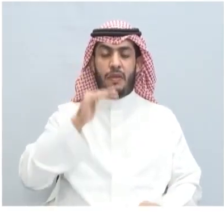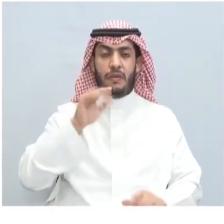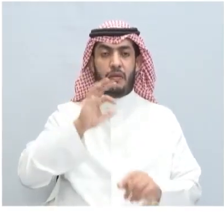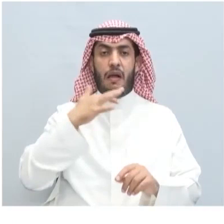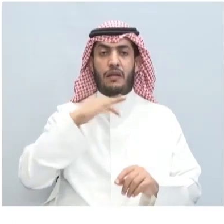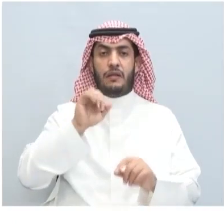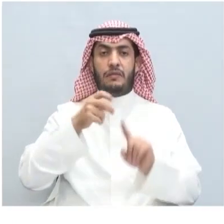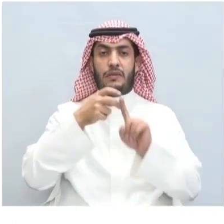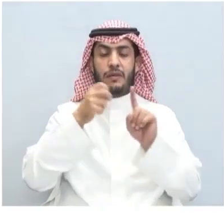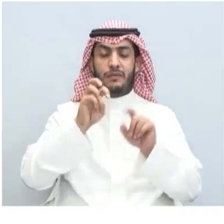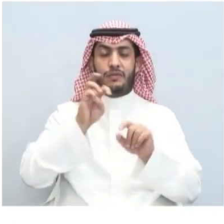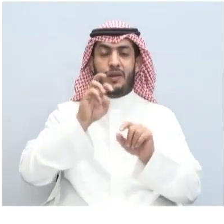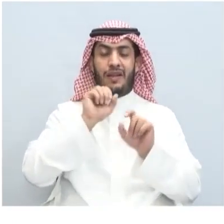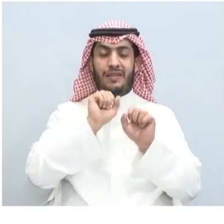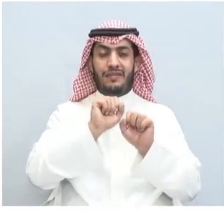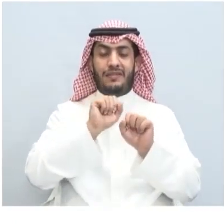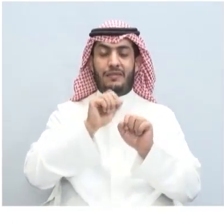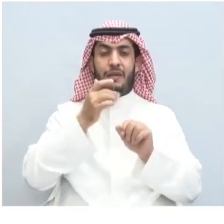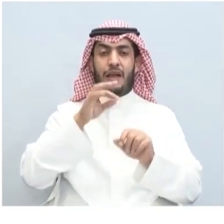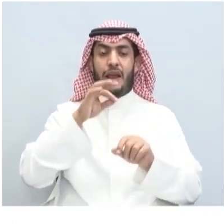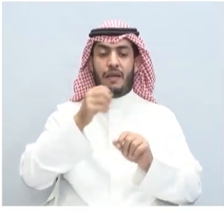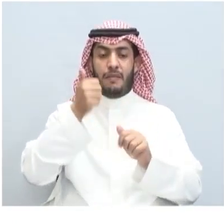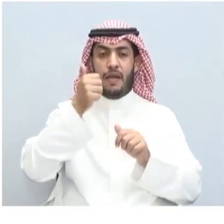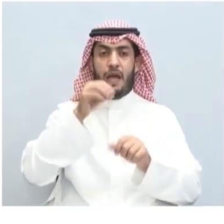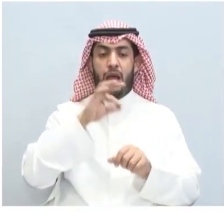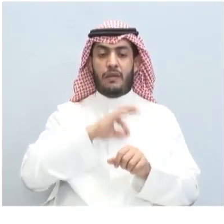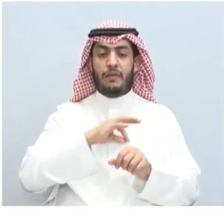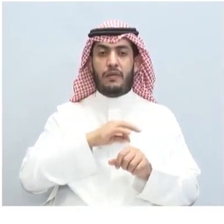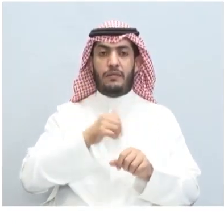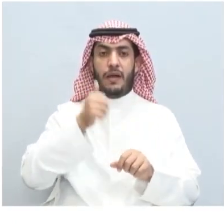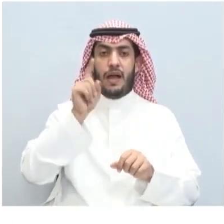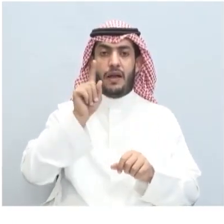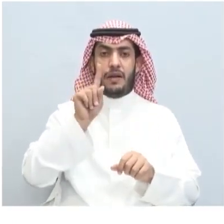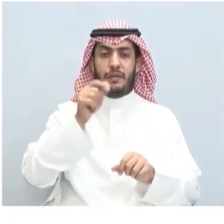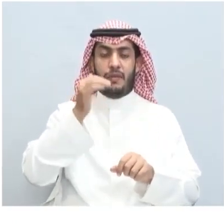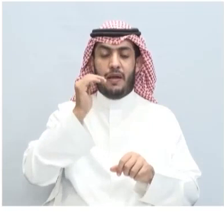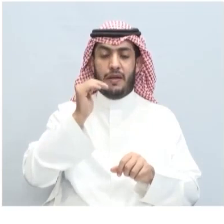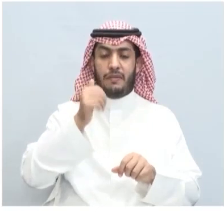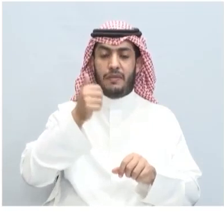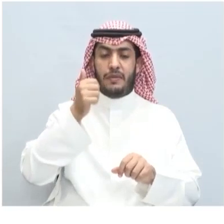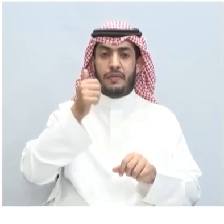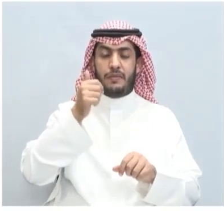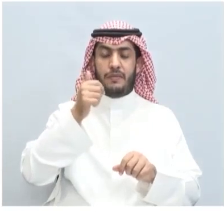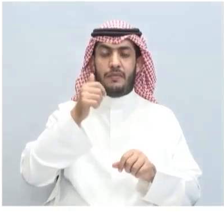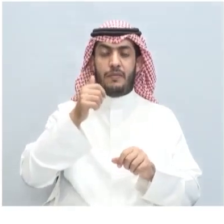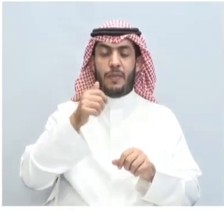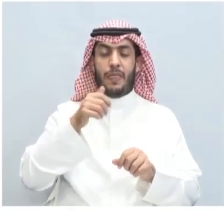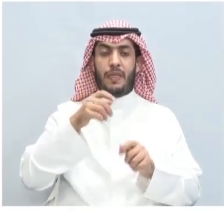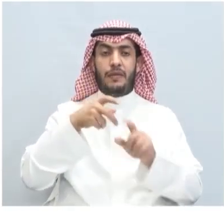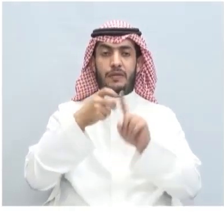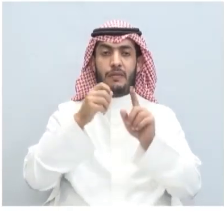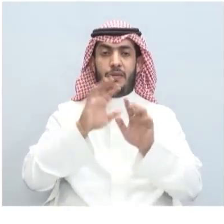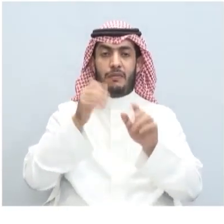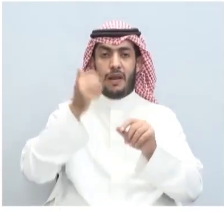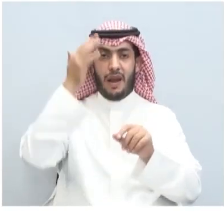التوزيعات على قدره الشركه على تحقيق الارباح وتحول توزيعات السهميه المبالغ من ارباح مبقا الى اسهم عاديه